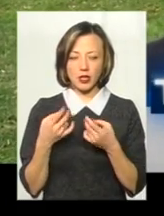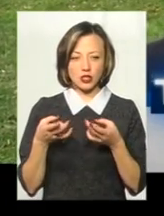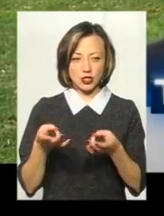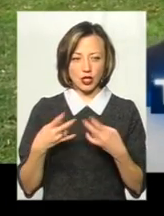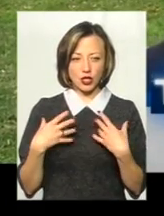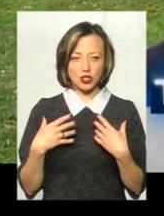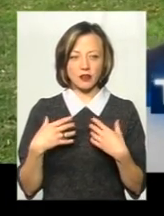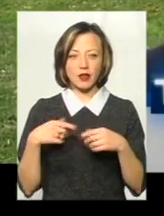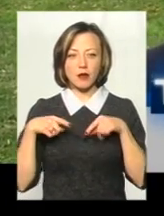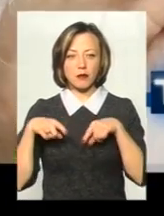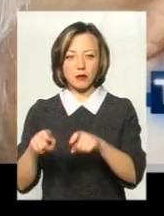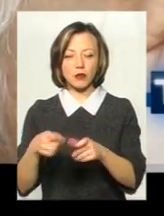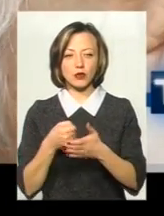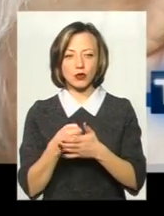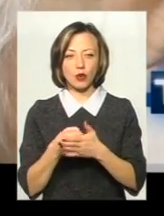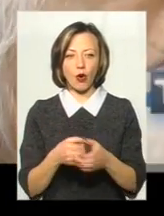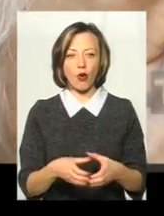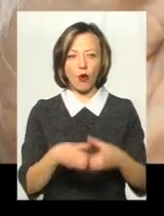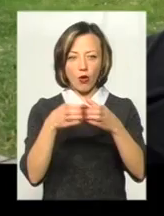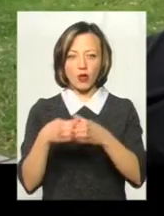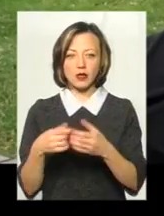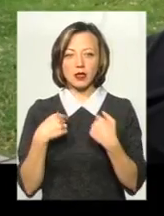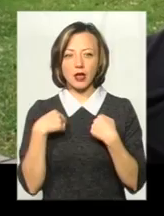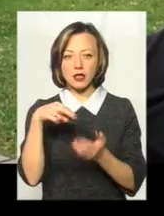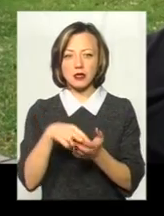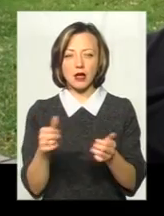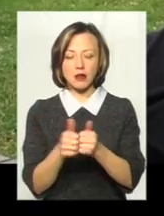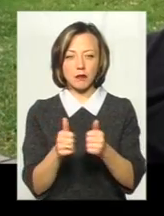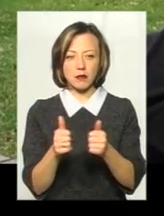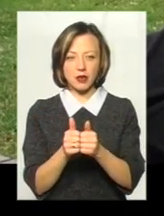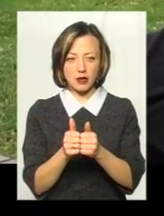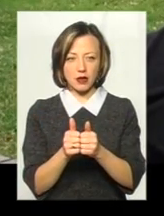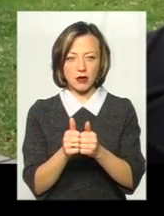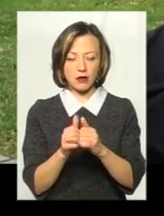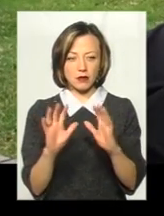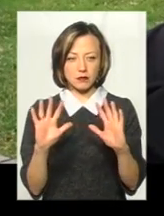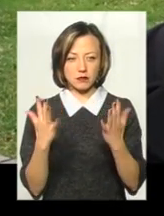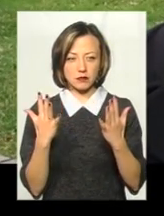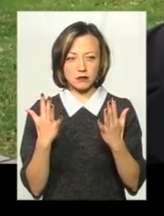бігом до колони. Я стала біля нього. Вдруг